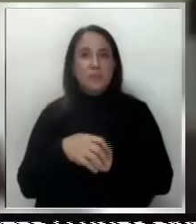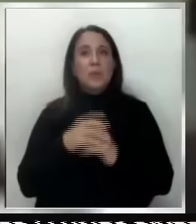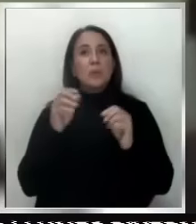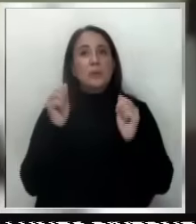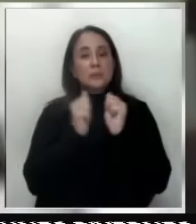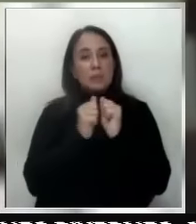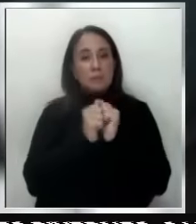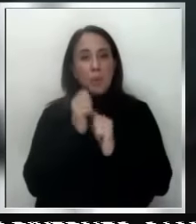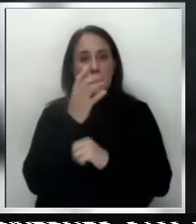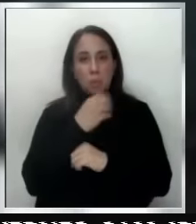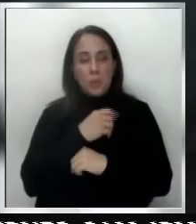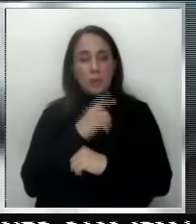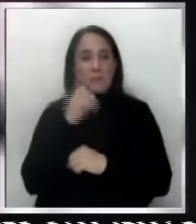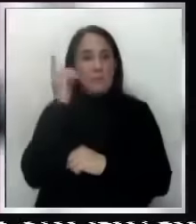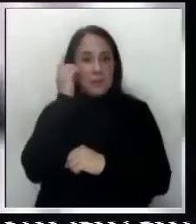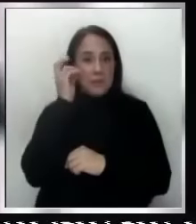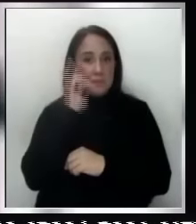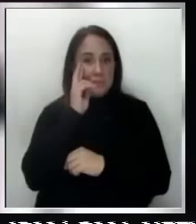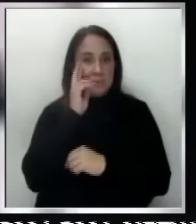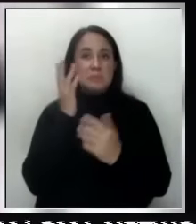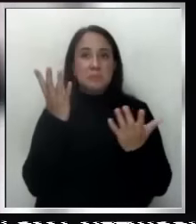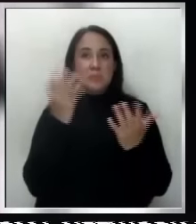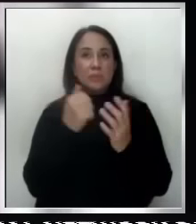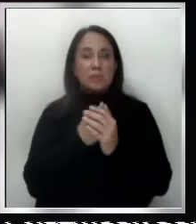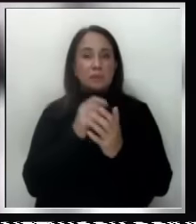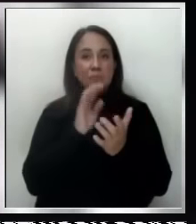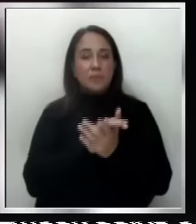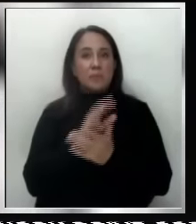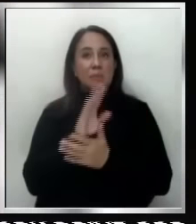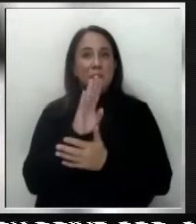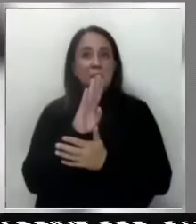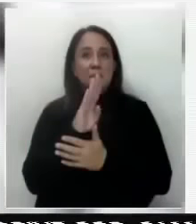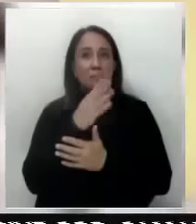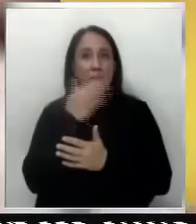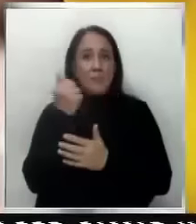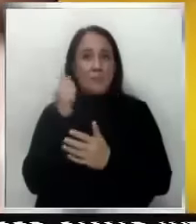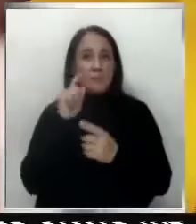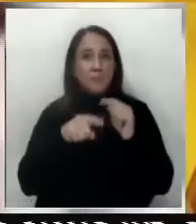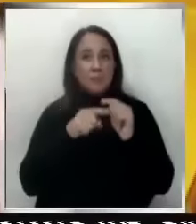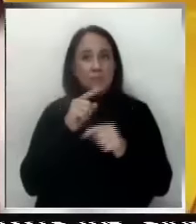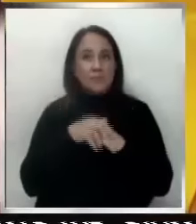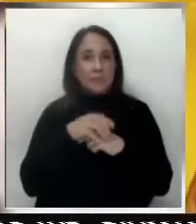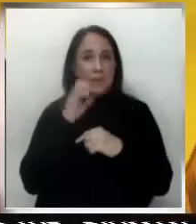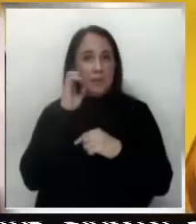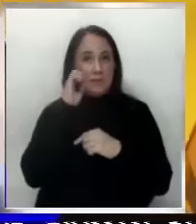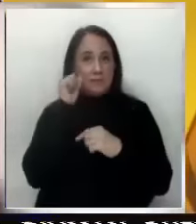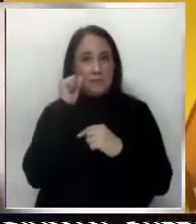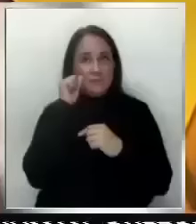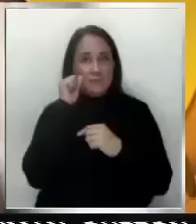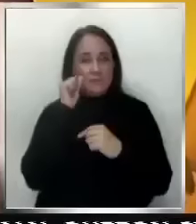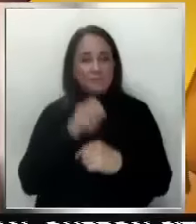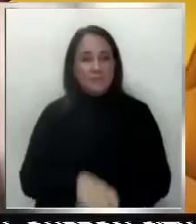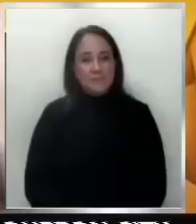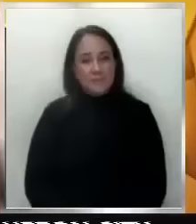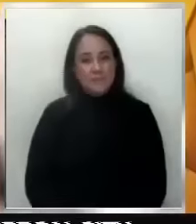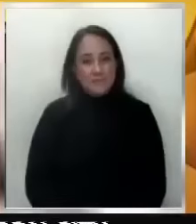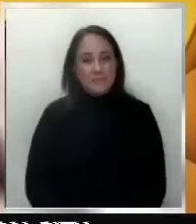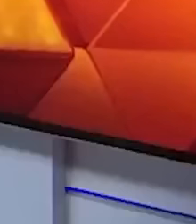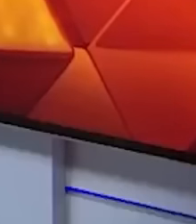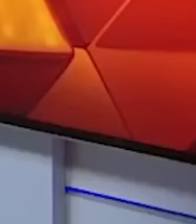si Derek Ramsey, ang asawa ng kanyang best friend na si Ellen Adarna. Nelson Canlas, updated sa Showbiz